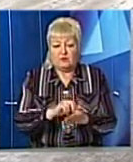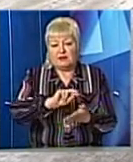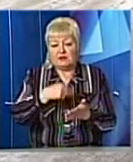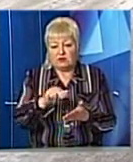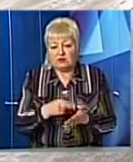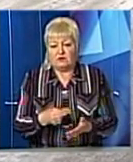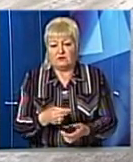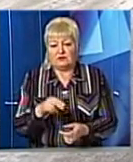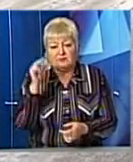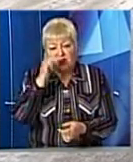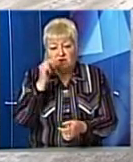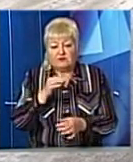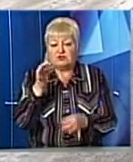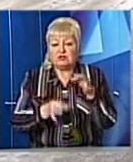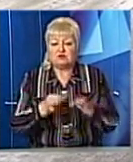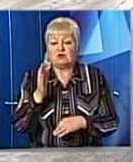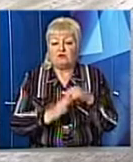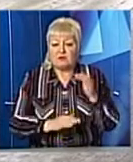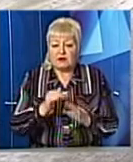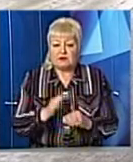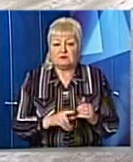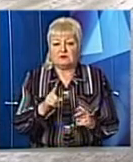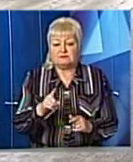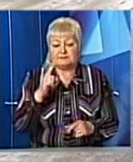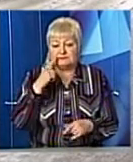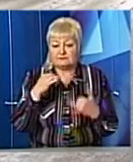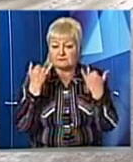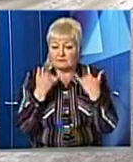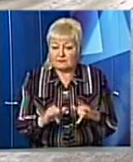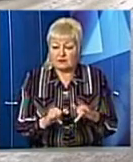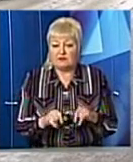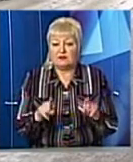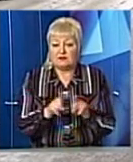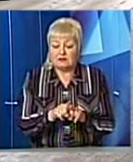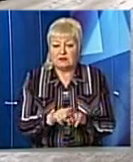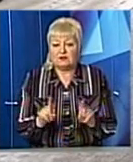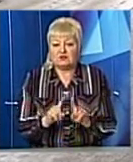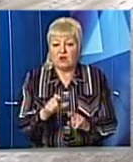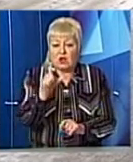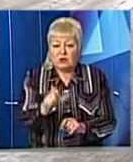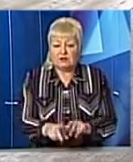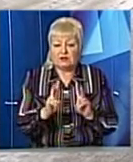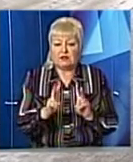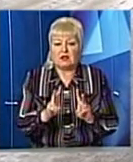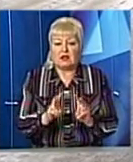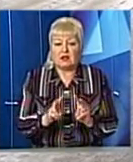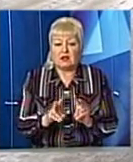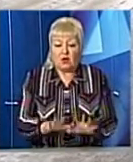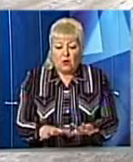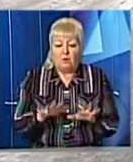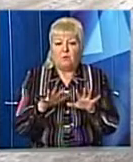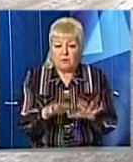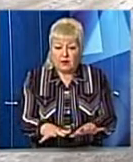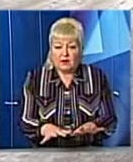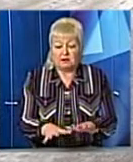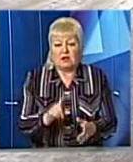судову практику, мене в принципі в ступор поставив такий нюанс, що людина, котра впала, має довести, що вона